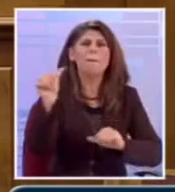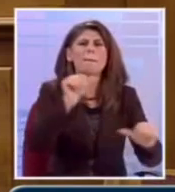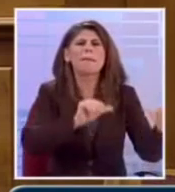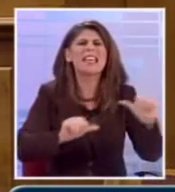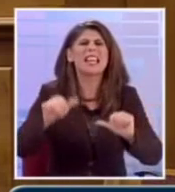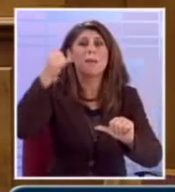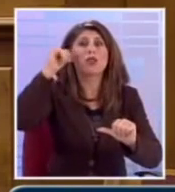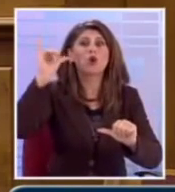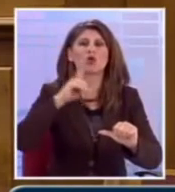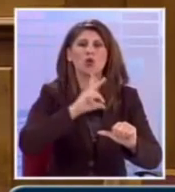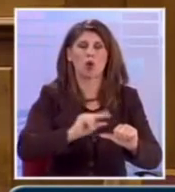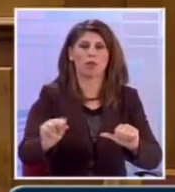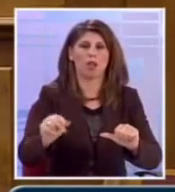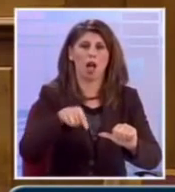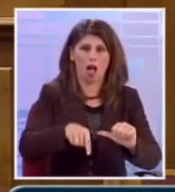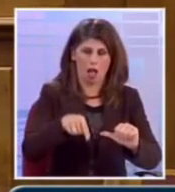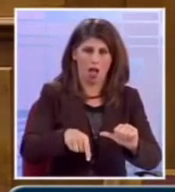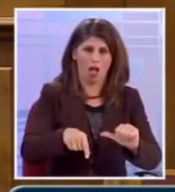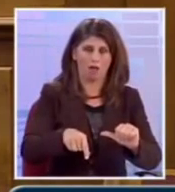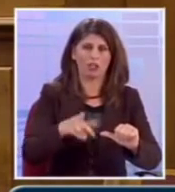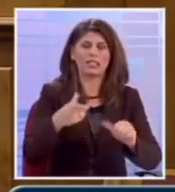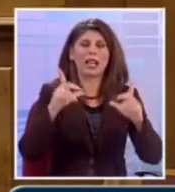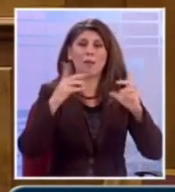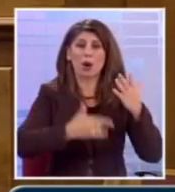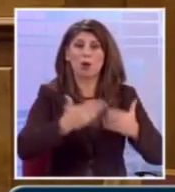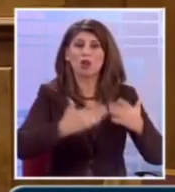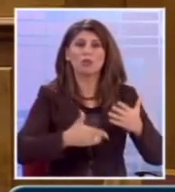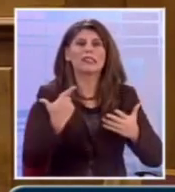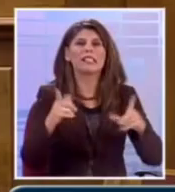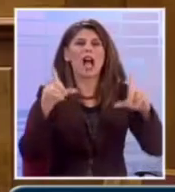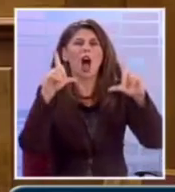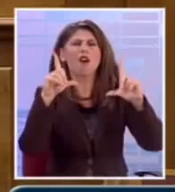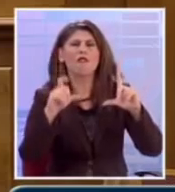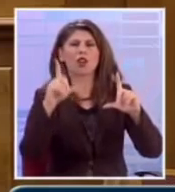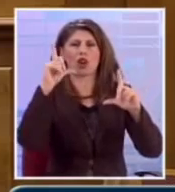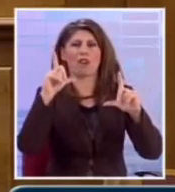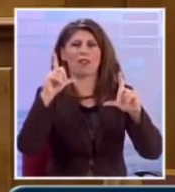Ο προϋπολογισμός αυτός είναι ουσιαστικά η φωτογραφία του μνημονίου